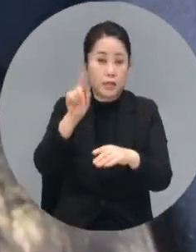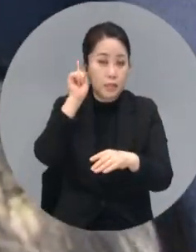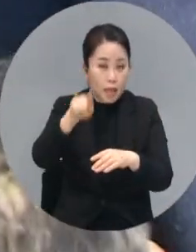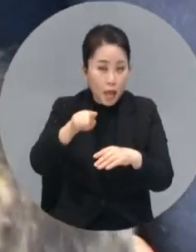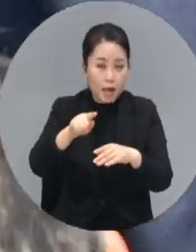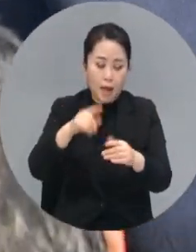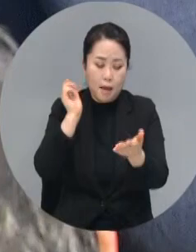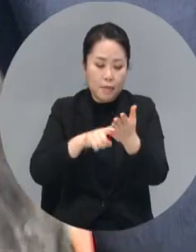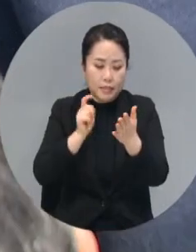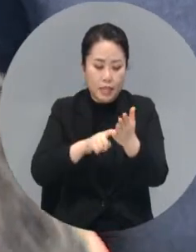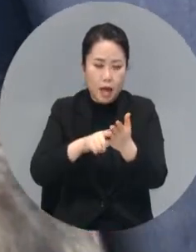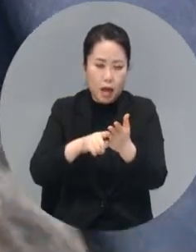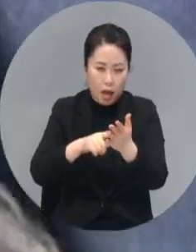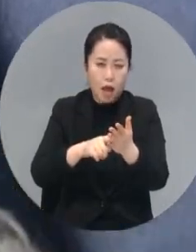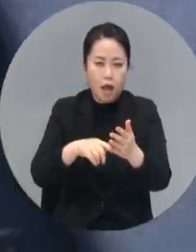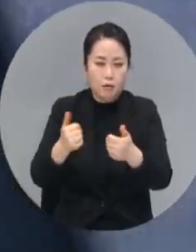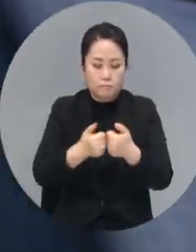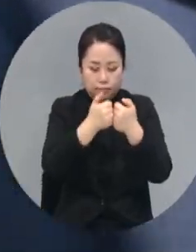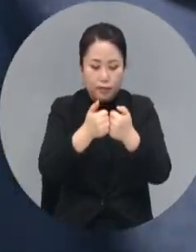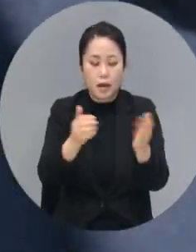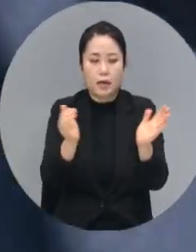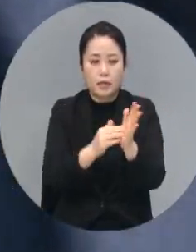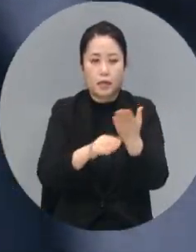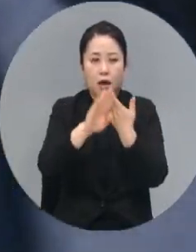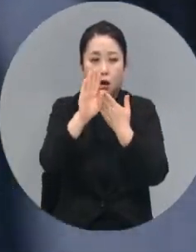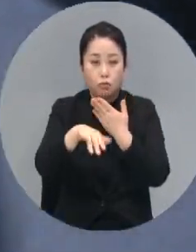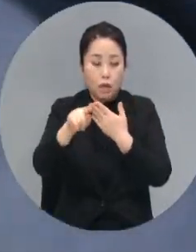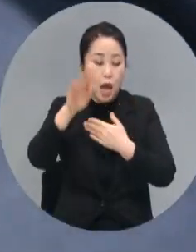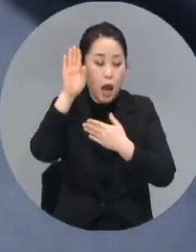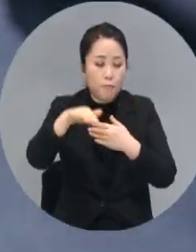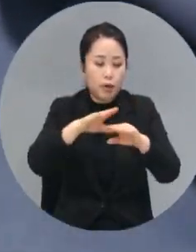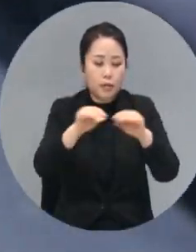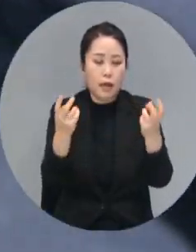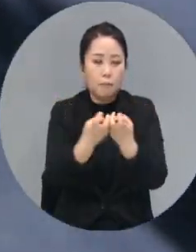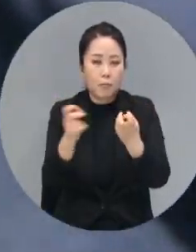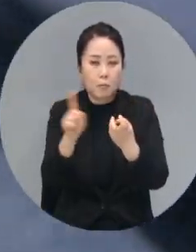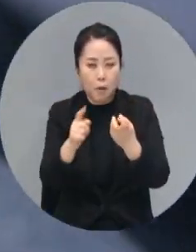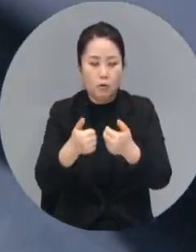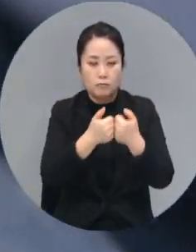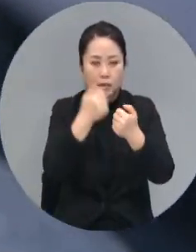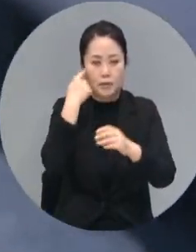앞으로의 대응 방안을 논의할 예정입니다. MBC 뉴스 이두원입니다.